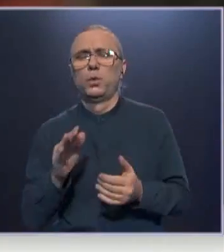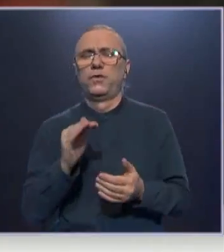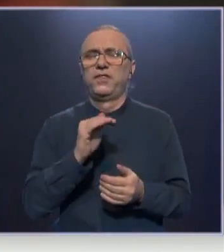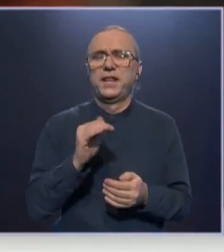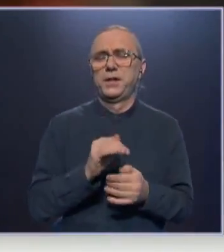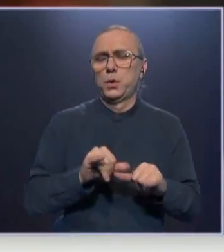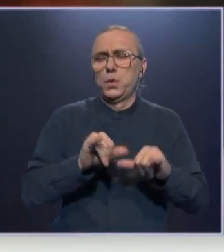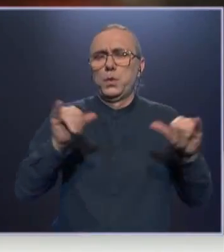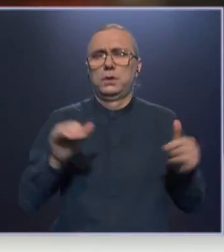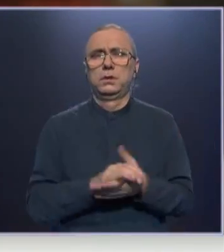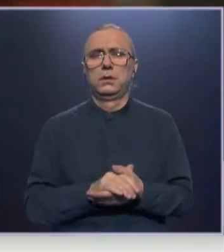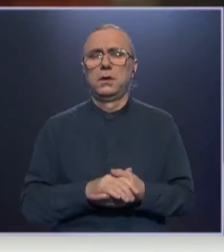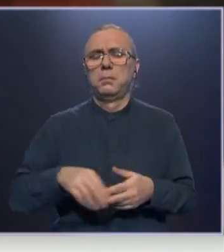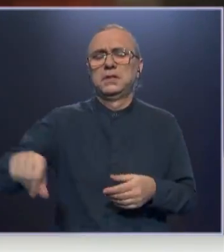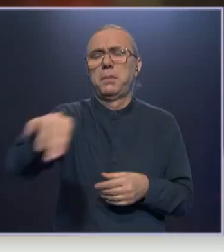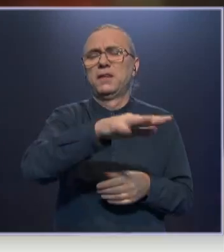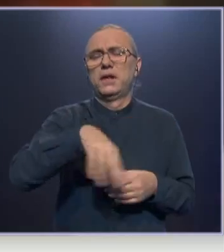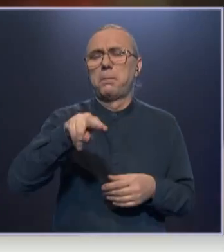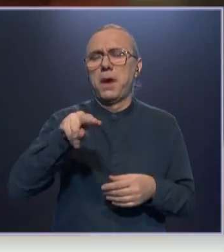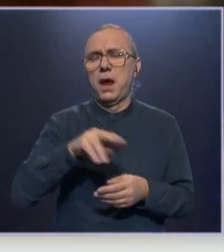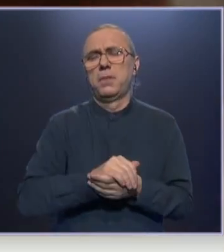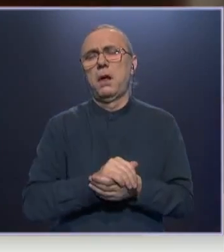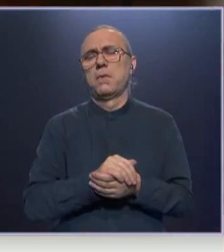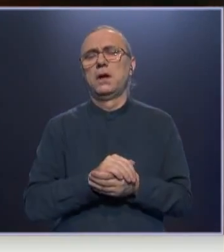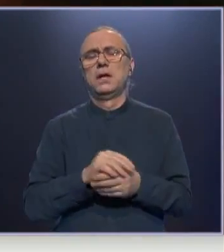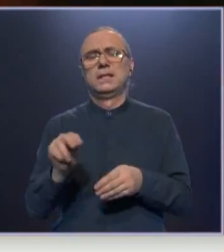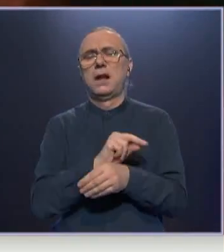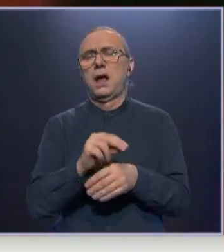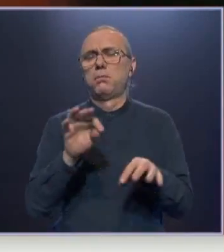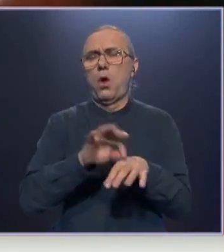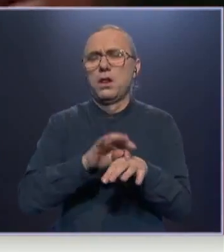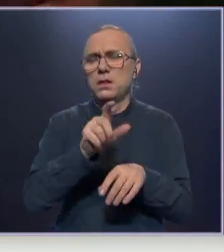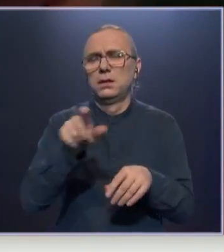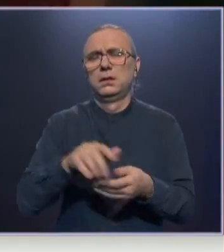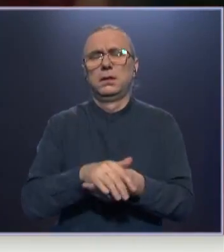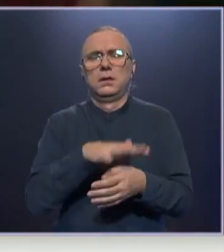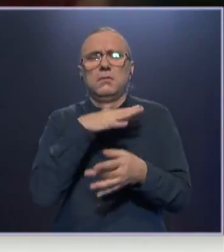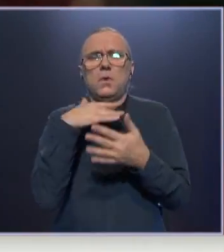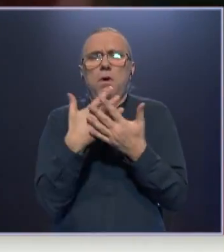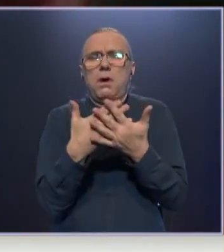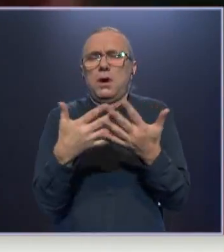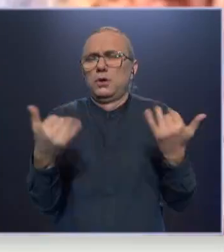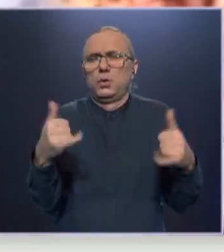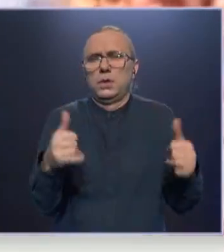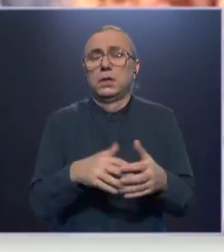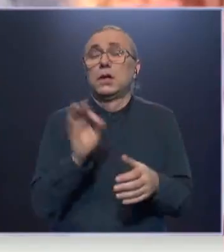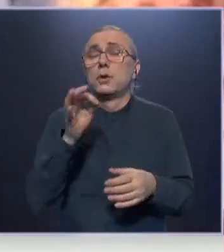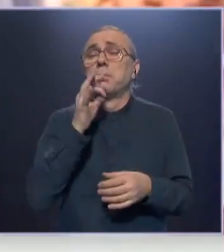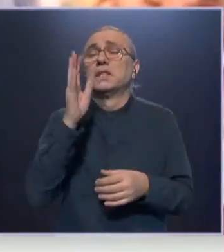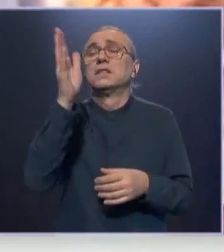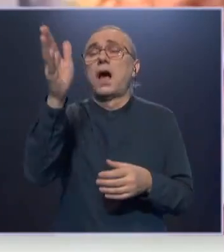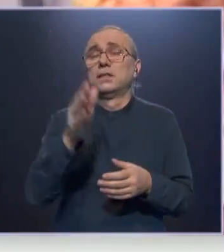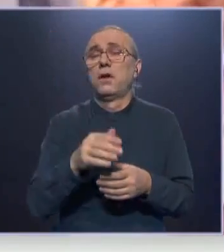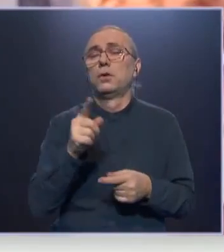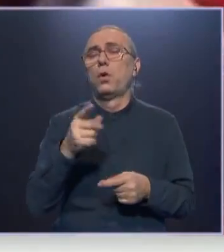ниоткуда. Читал чужие мысли, исцелял больных. В общем, много чего чудесного. Даже предсказывал, что